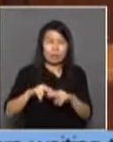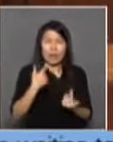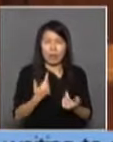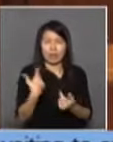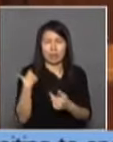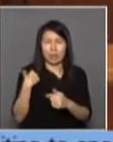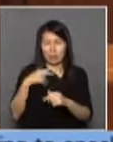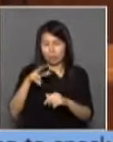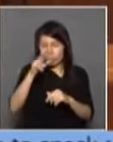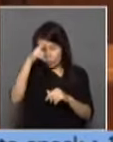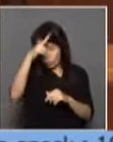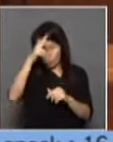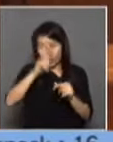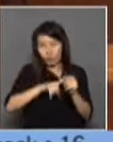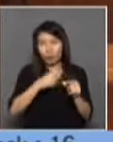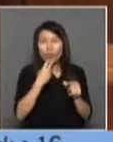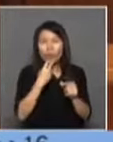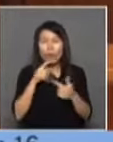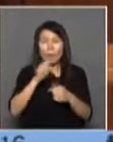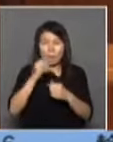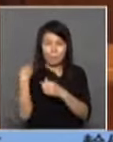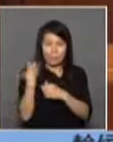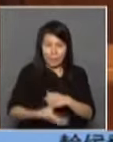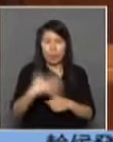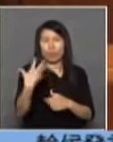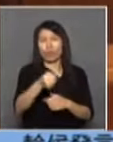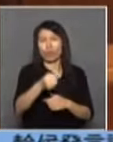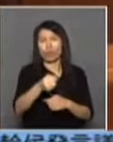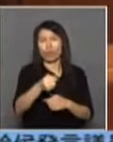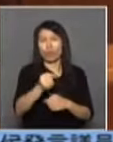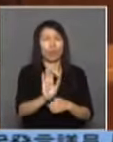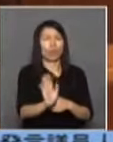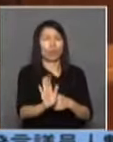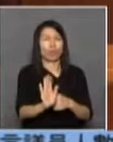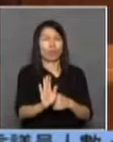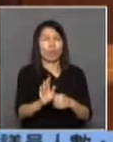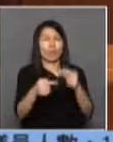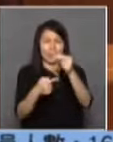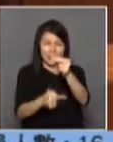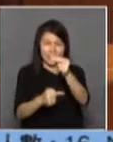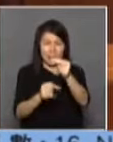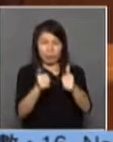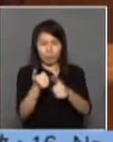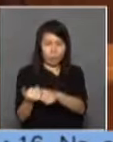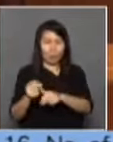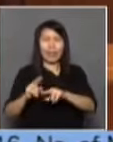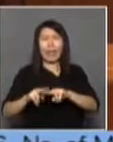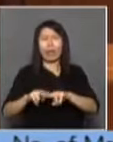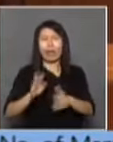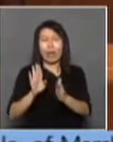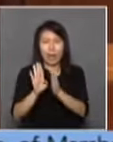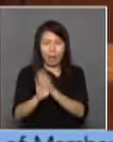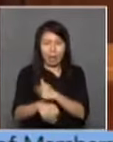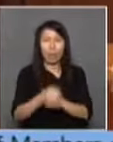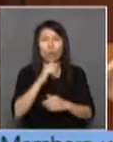翻落嚟嗰啲係我哋嘅，唔係我哋回歸祖國個過程同埋我哋得到權力過